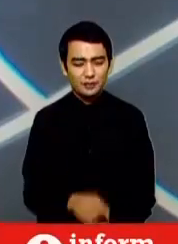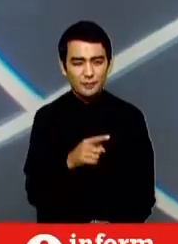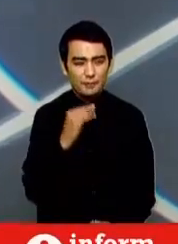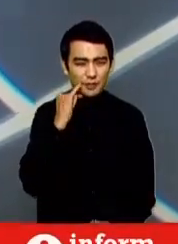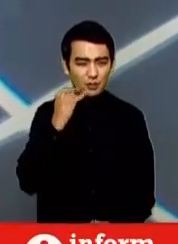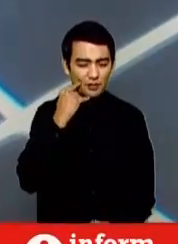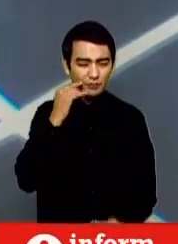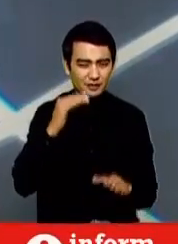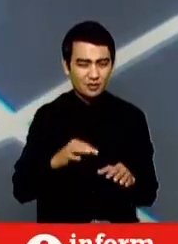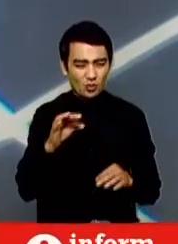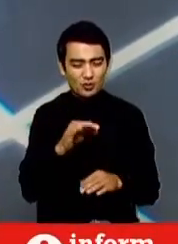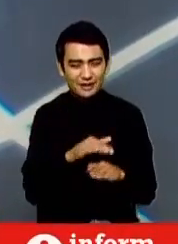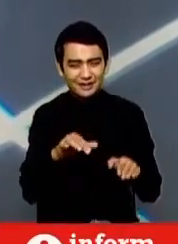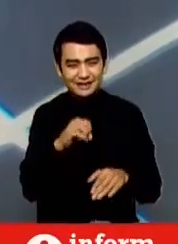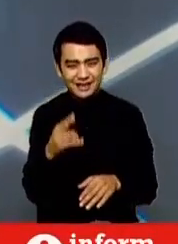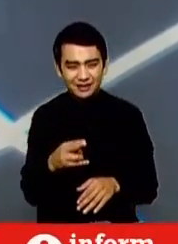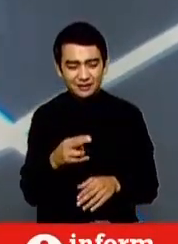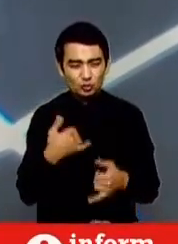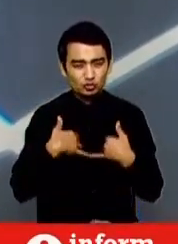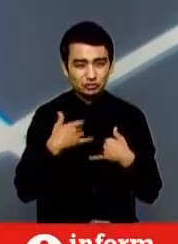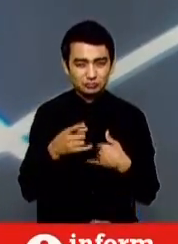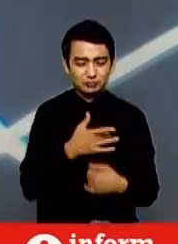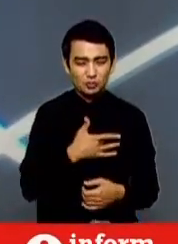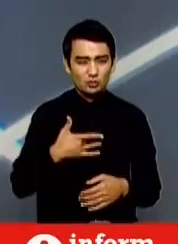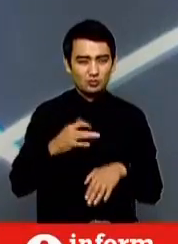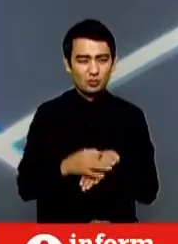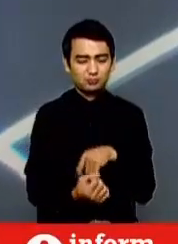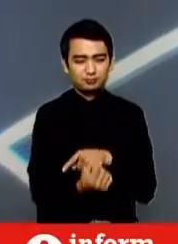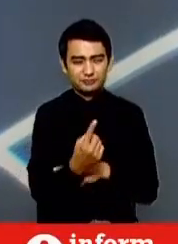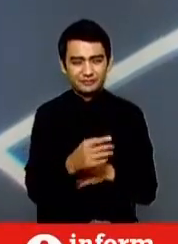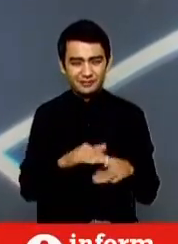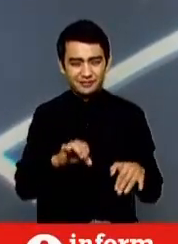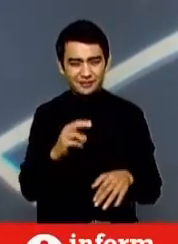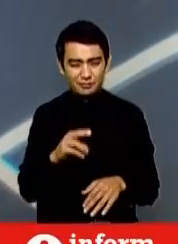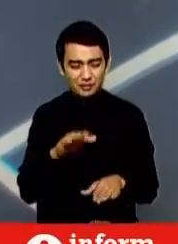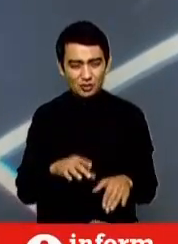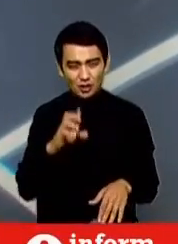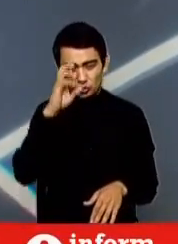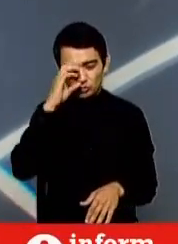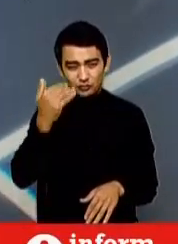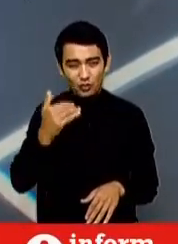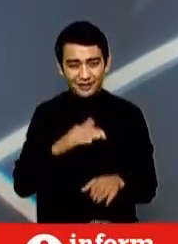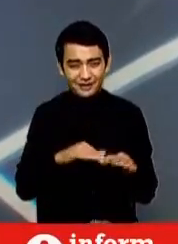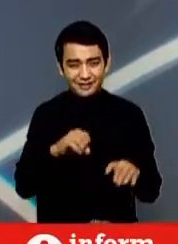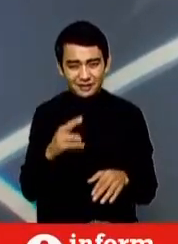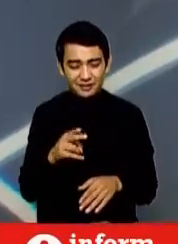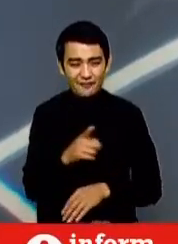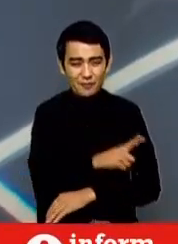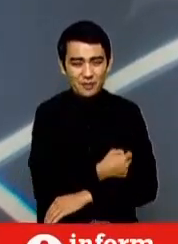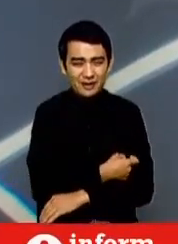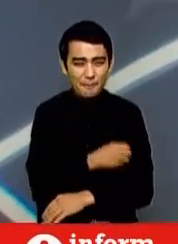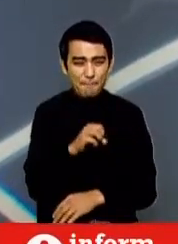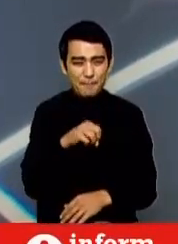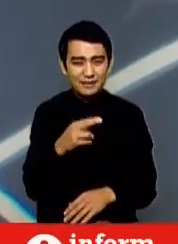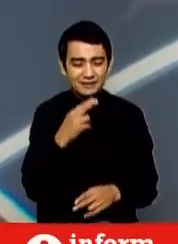Петропавлда балабақша қызметкерінен туберкулез анықталды. Қауіпті жұқпалы дерт мемлекеттік бөбекжайдың медбикесінен табылған екен.